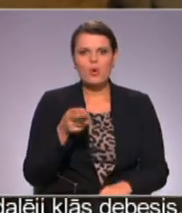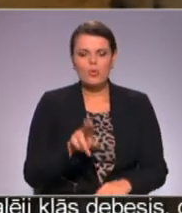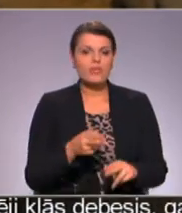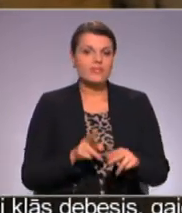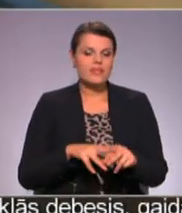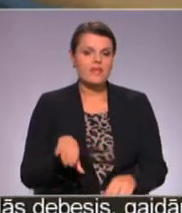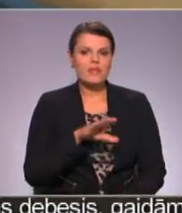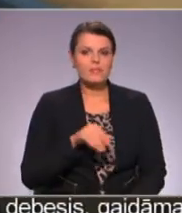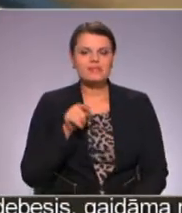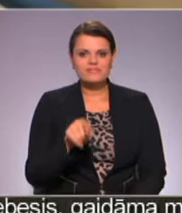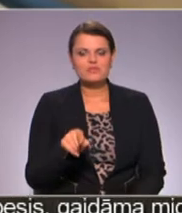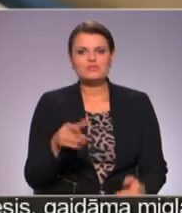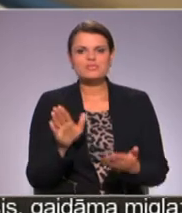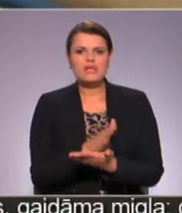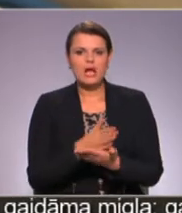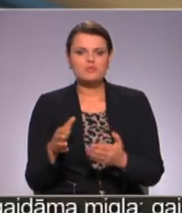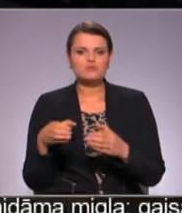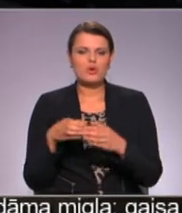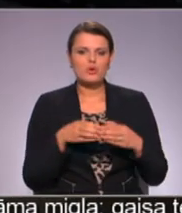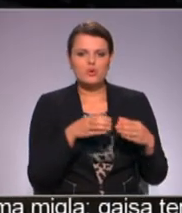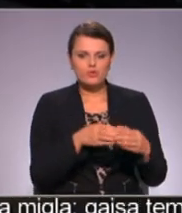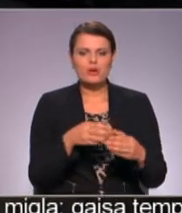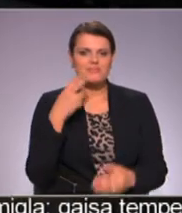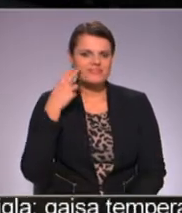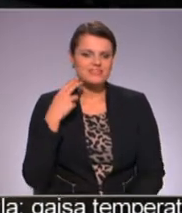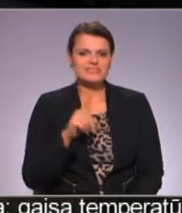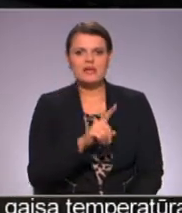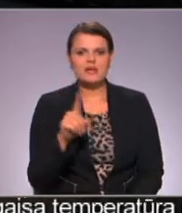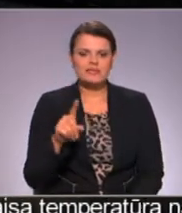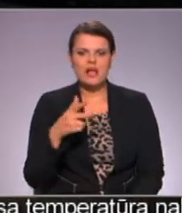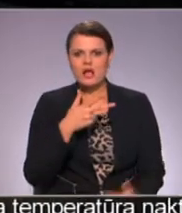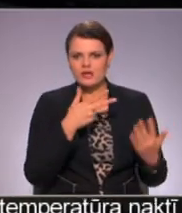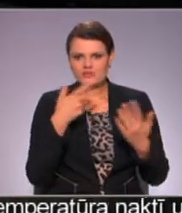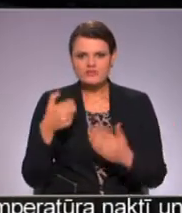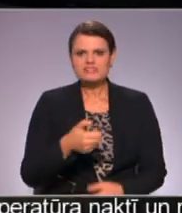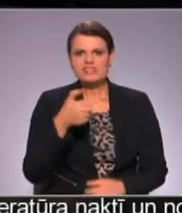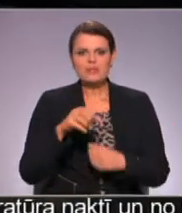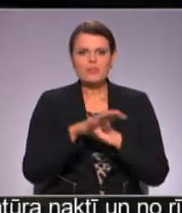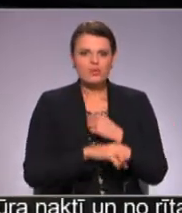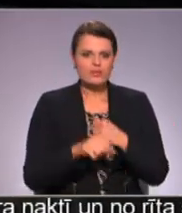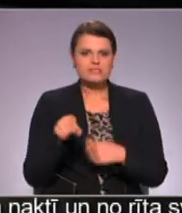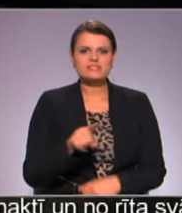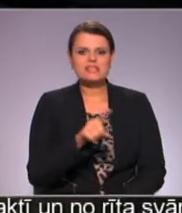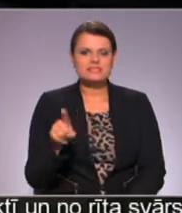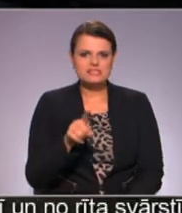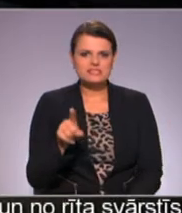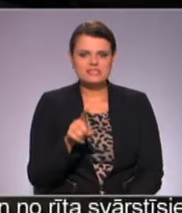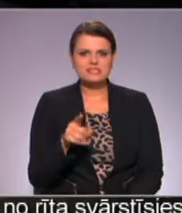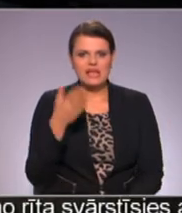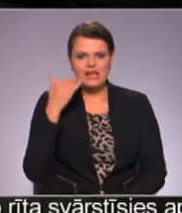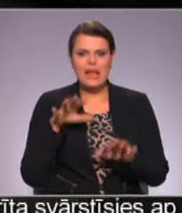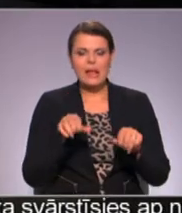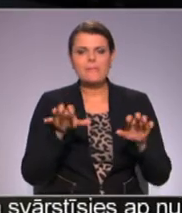mēs viņus sagrupēsim pa grupām. Vecākie ir 800. Gadu beigas, tas vēl ir impērijas